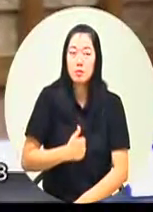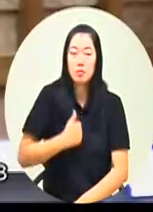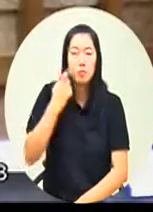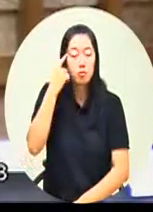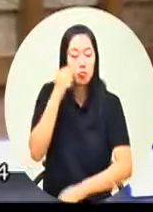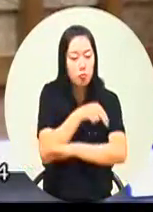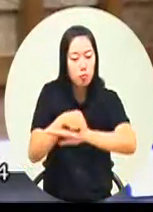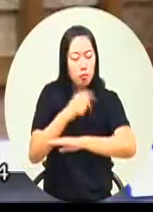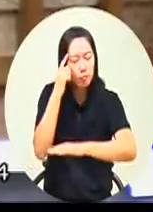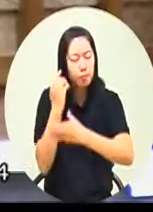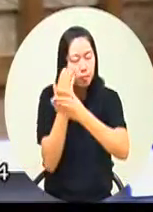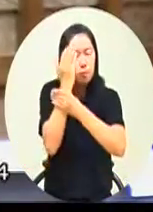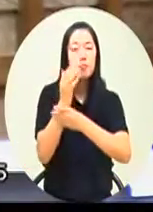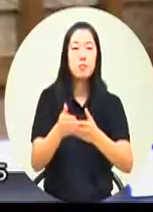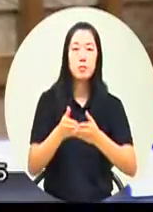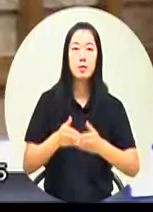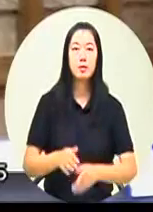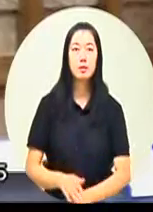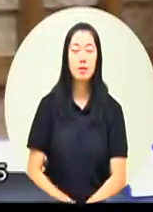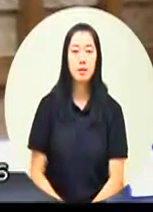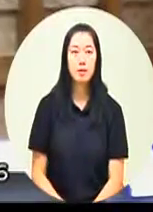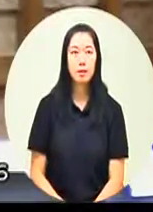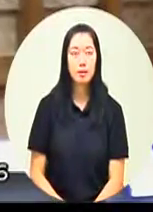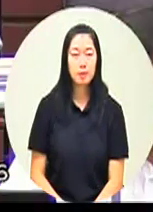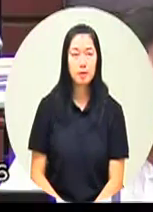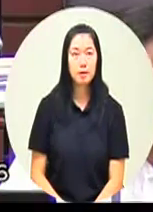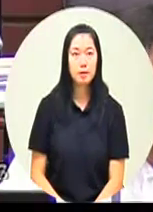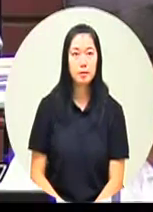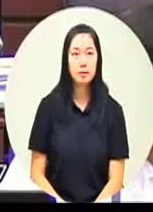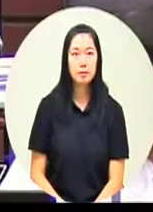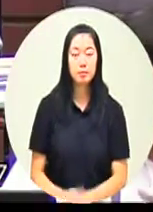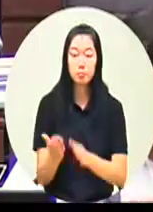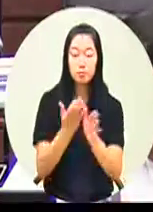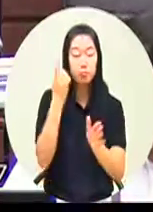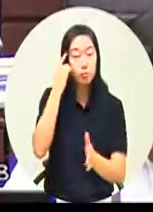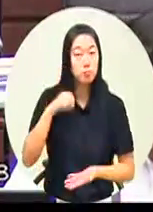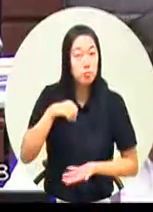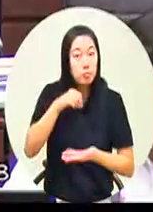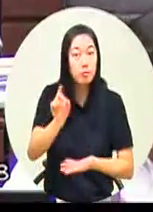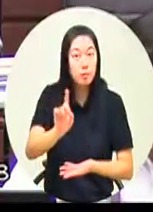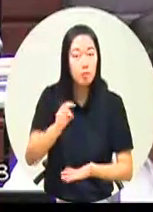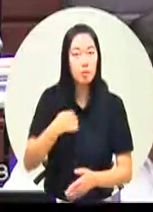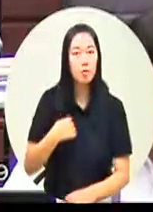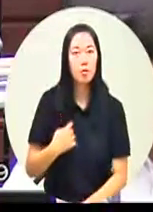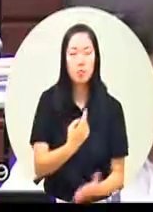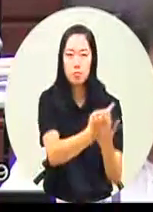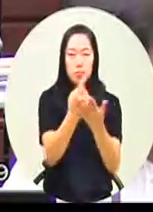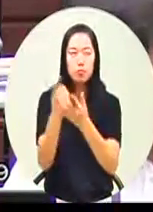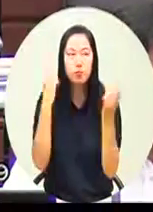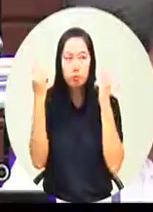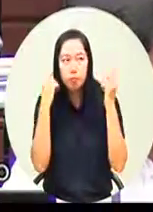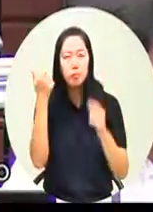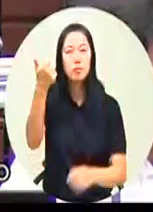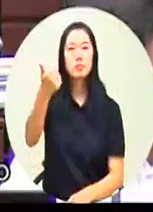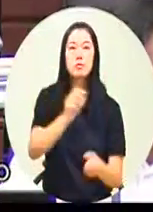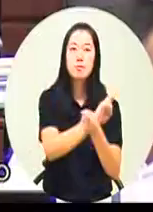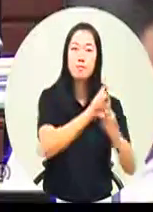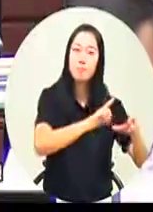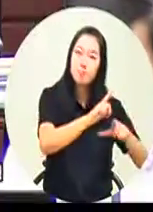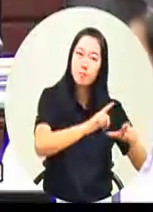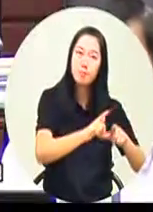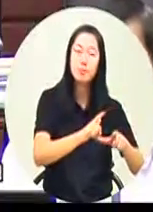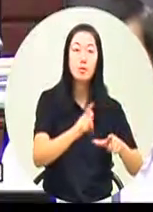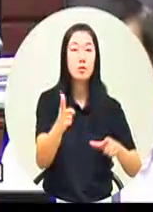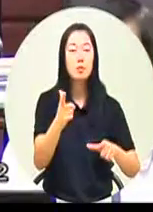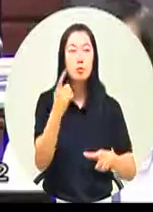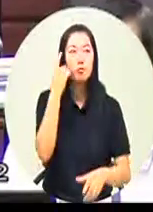划出来。 好，谢谢李议员哈。我想我刚刚所举到的是大家耳熟能详的，就是讲到林园大概就想到洋葱